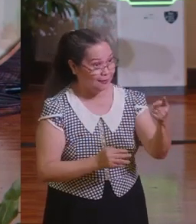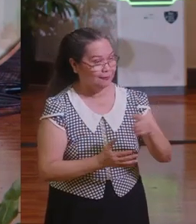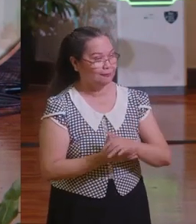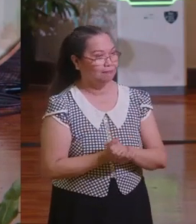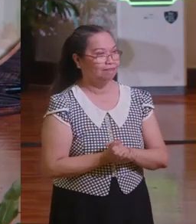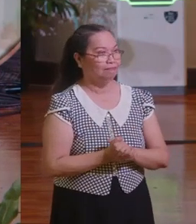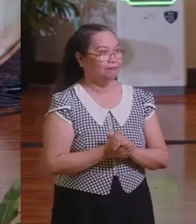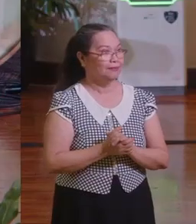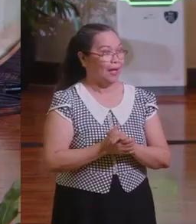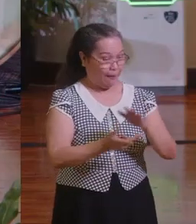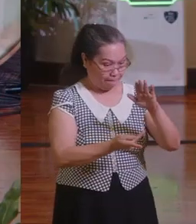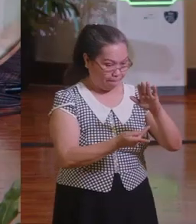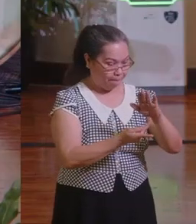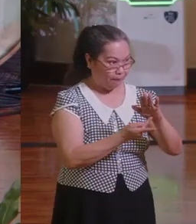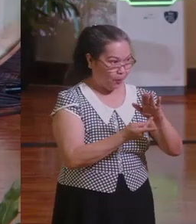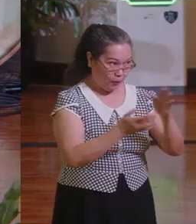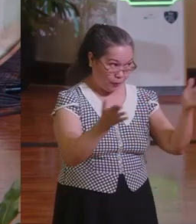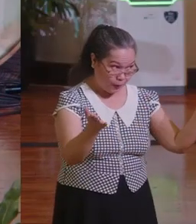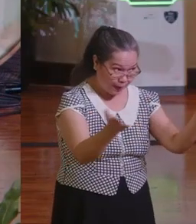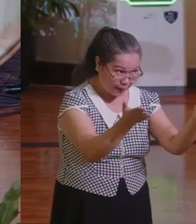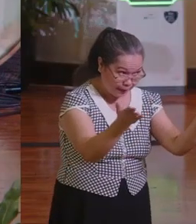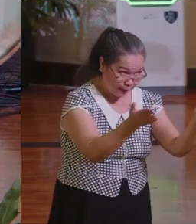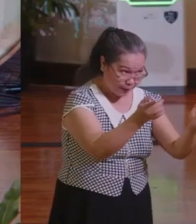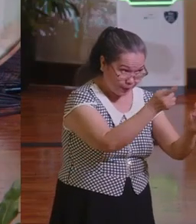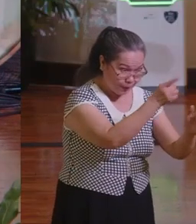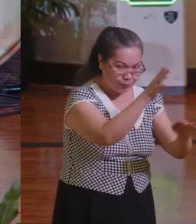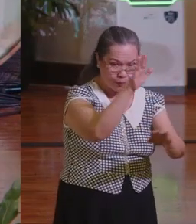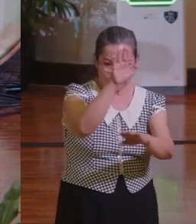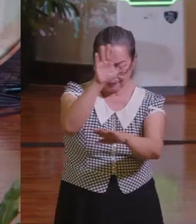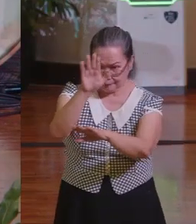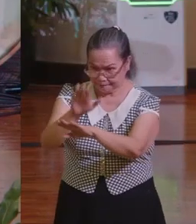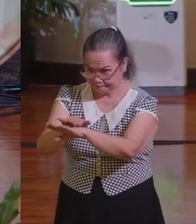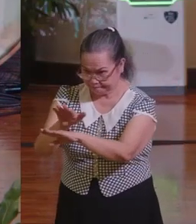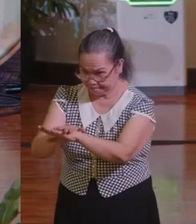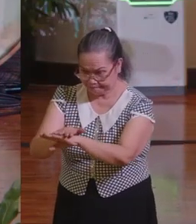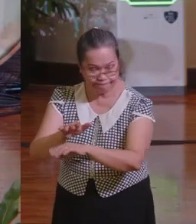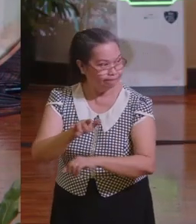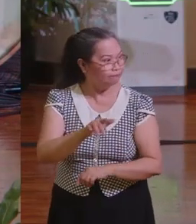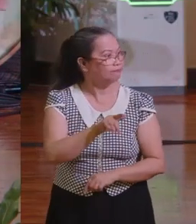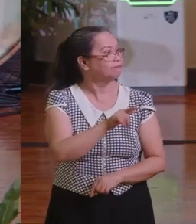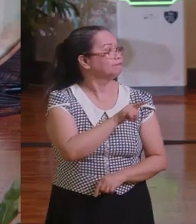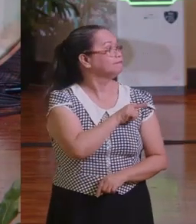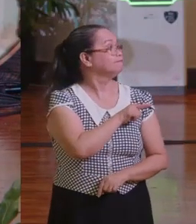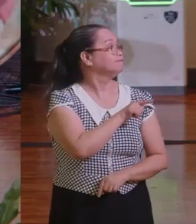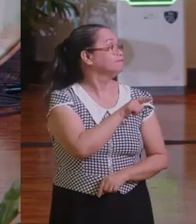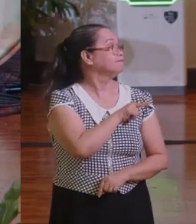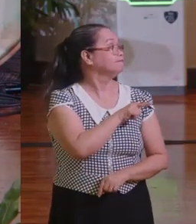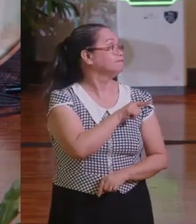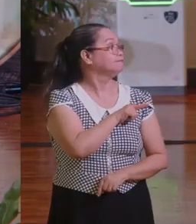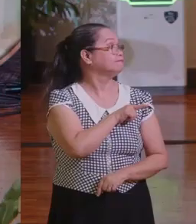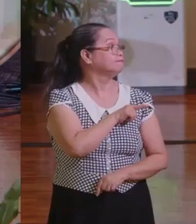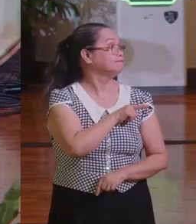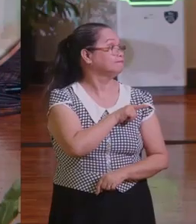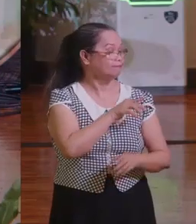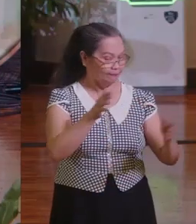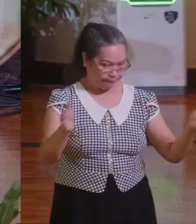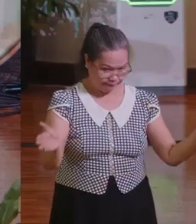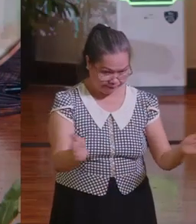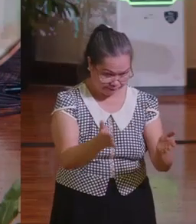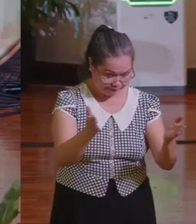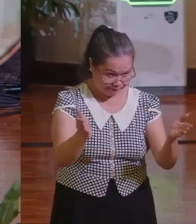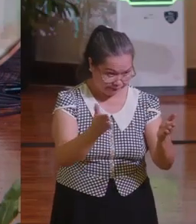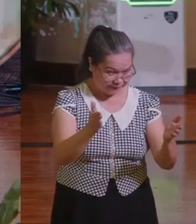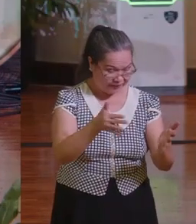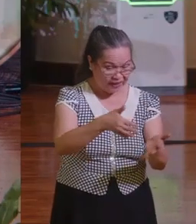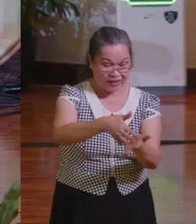ang utos doon ni Pablo, and we urge you, brothers, admonish the idle, hikayatin yung mga idle, encourage the